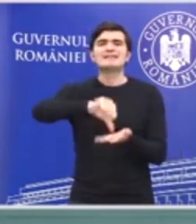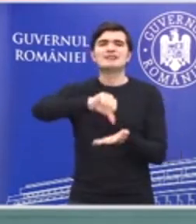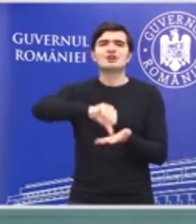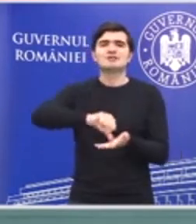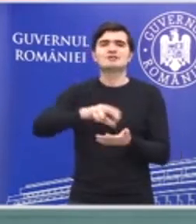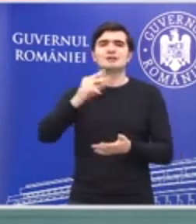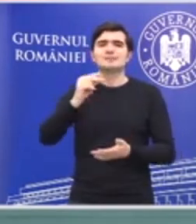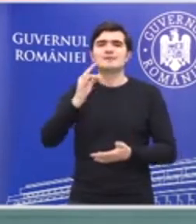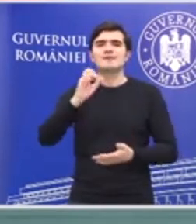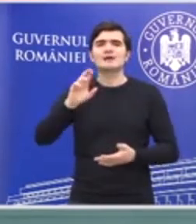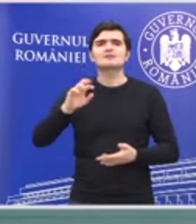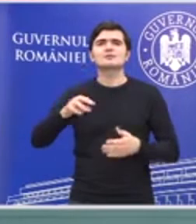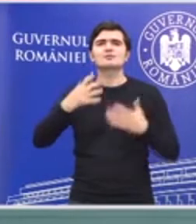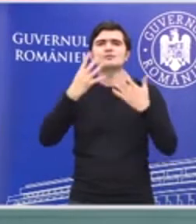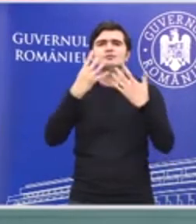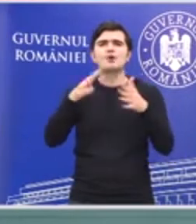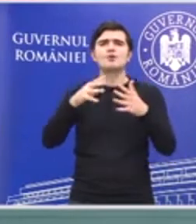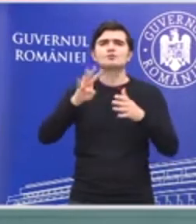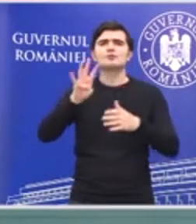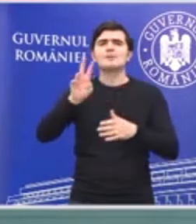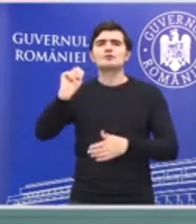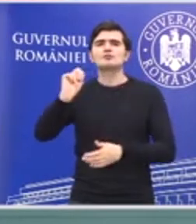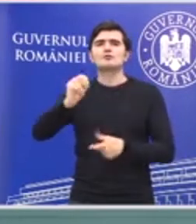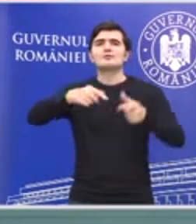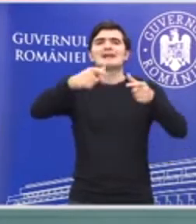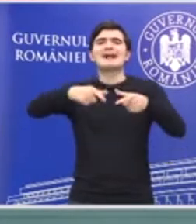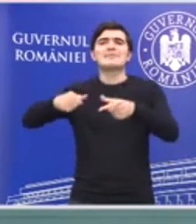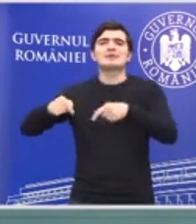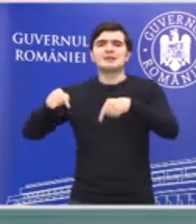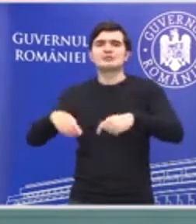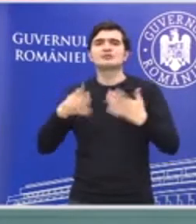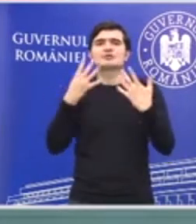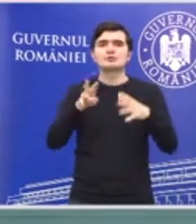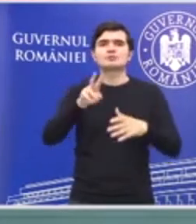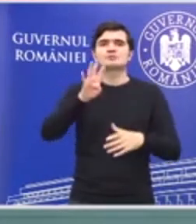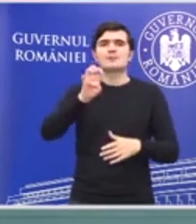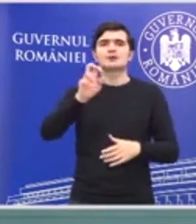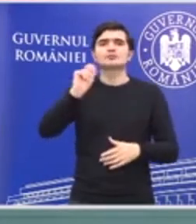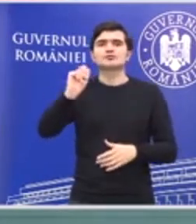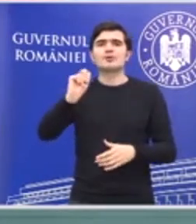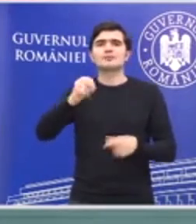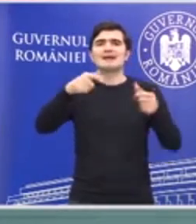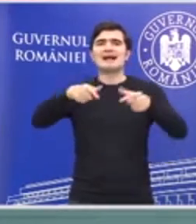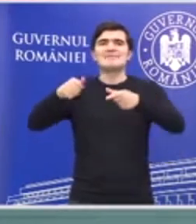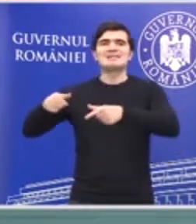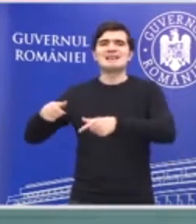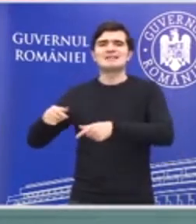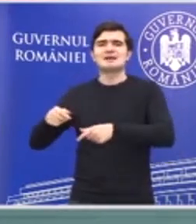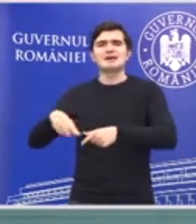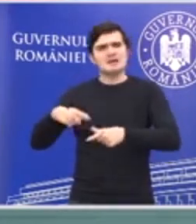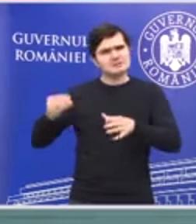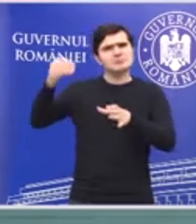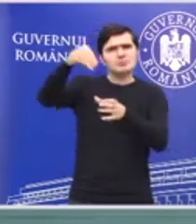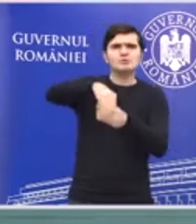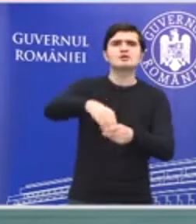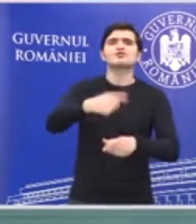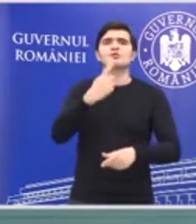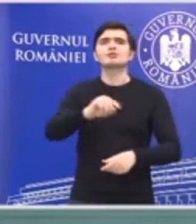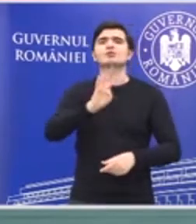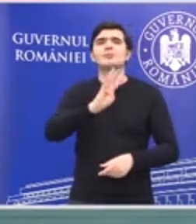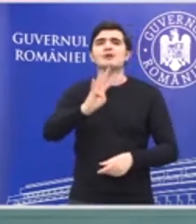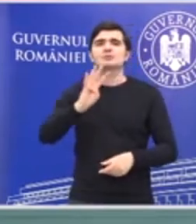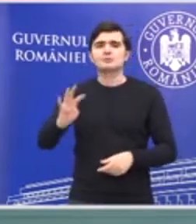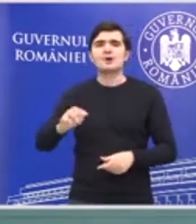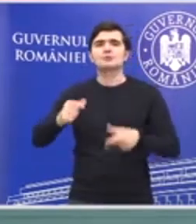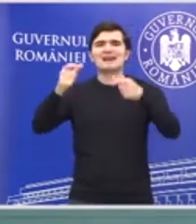împreună 948 de fluxuri. Menționez că în aceste 948 de fluxuri sunt incluse și cele 144 de